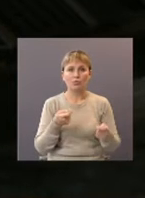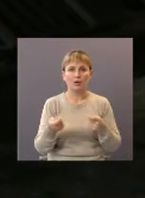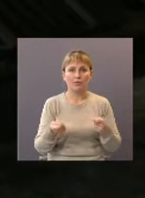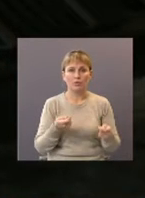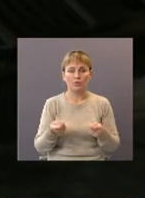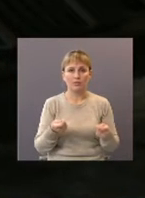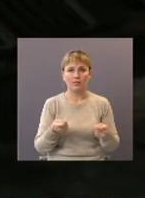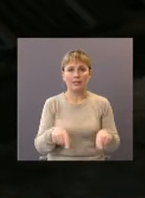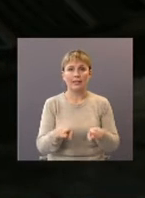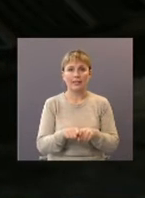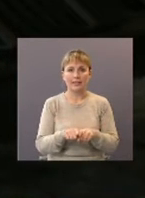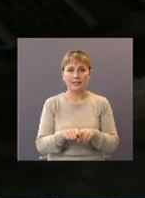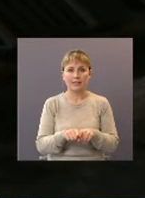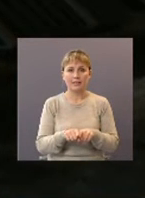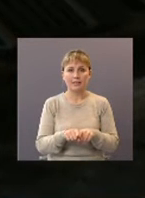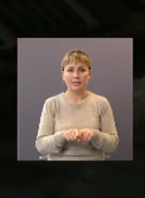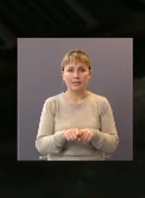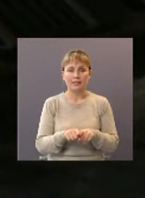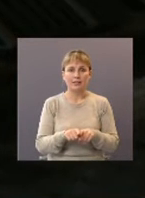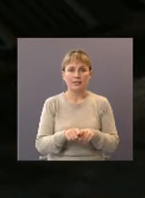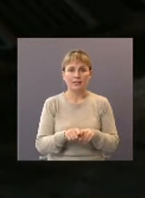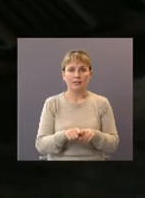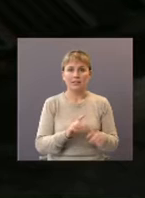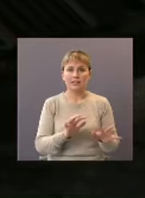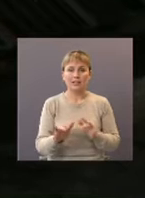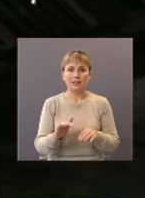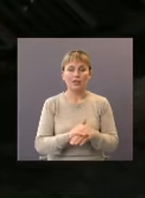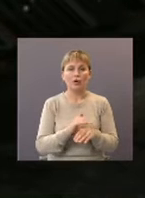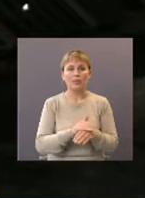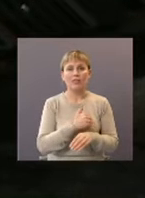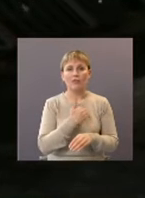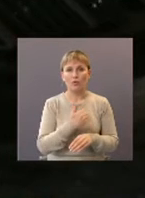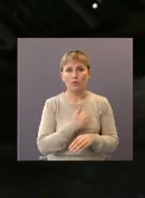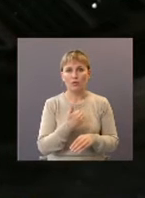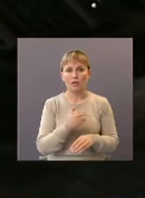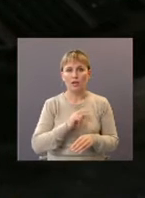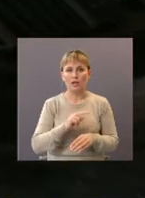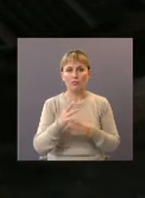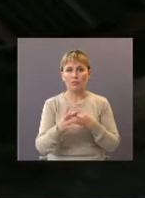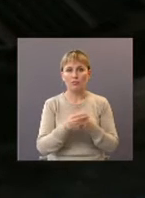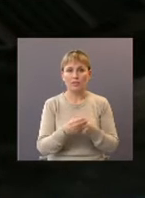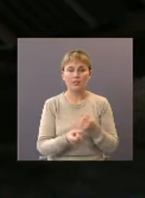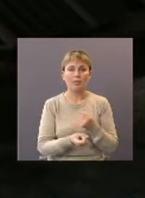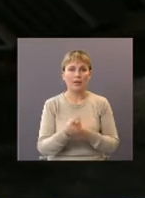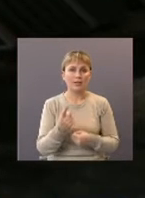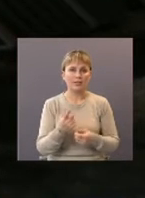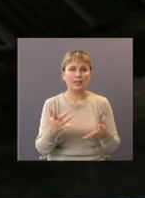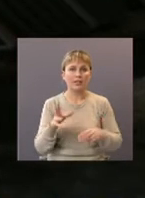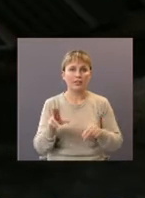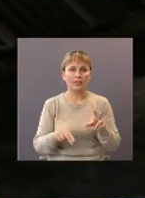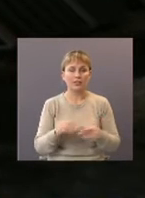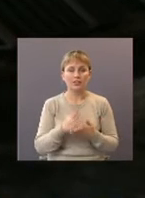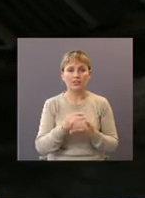руководства подобные жесты доброй воли, к активизации сотрудничества, они появятся. Такие надежды